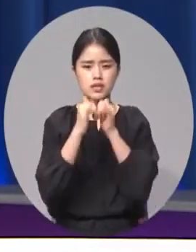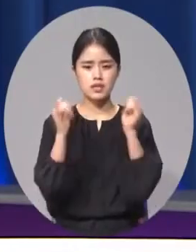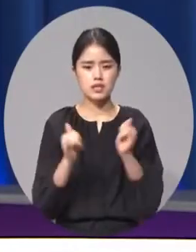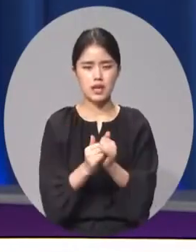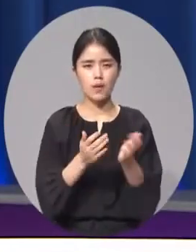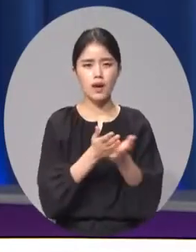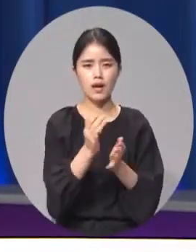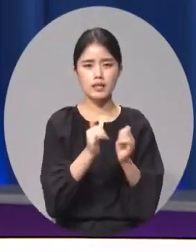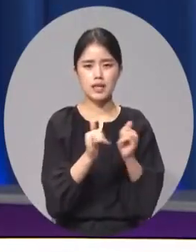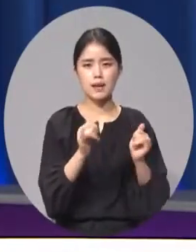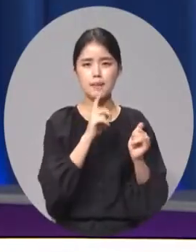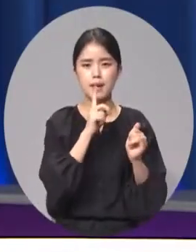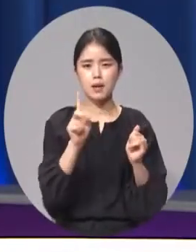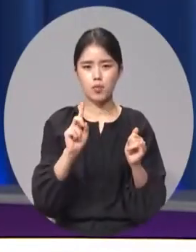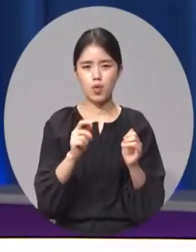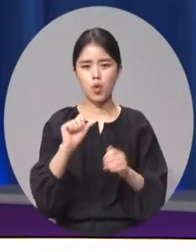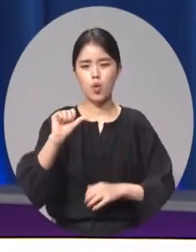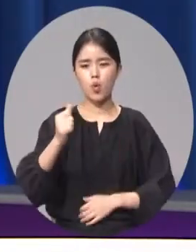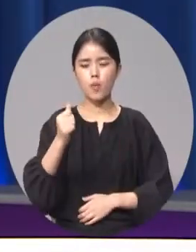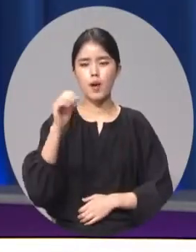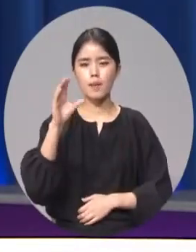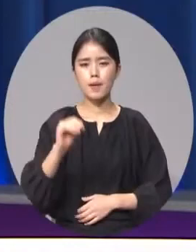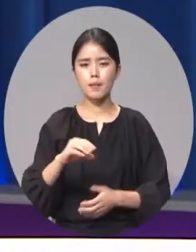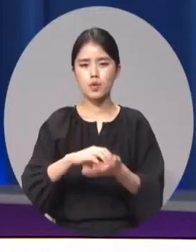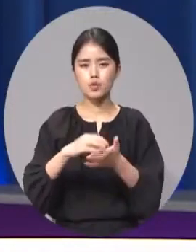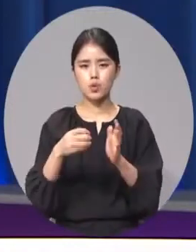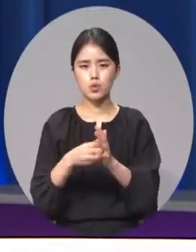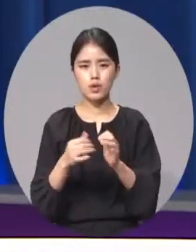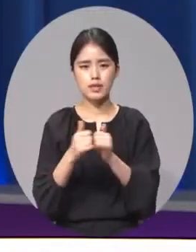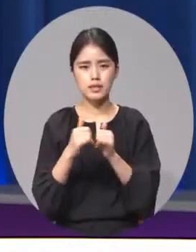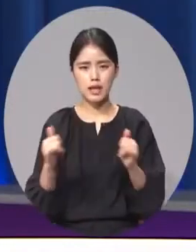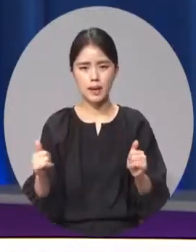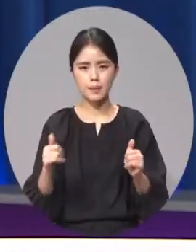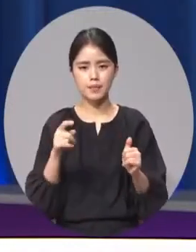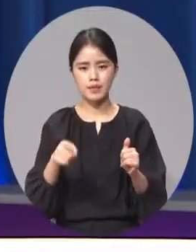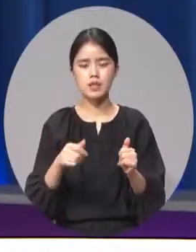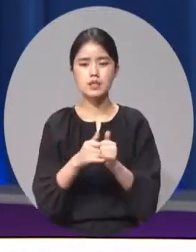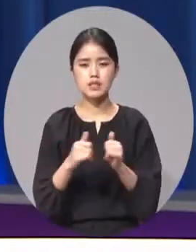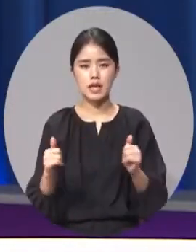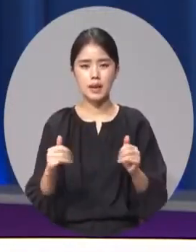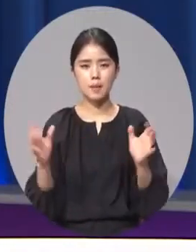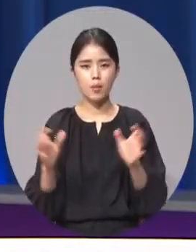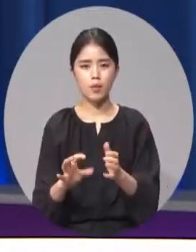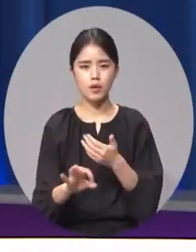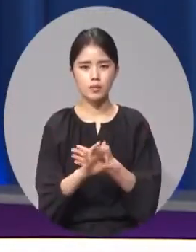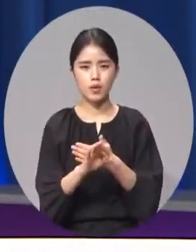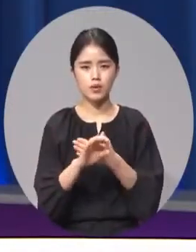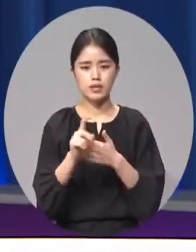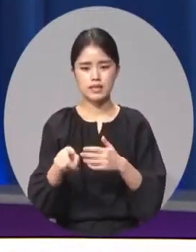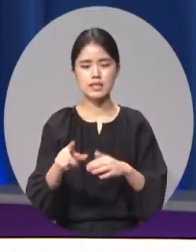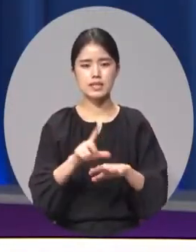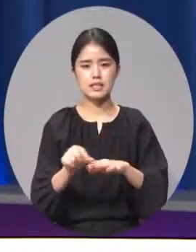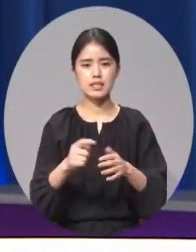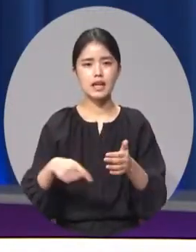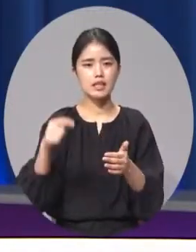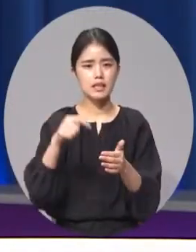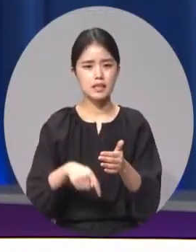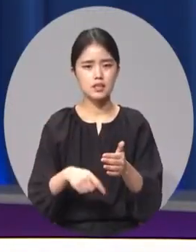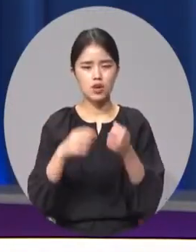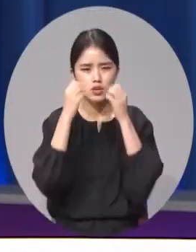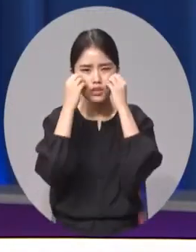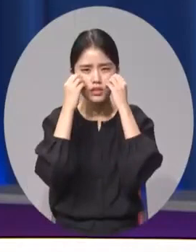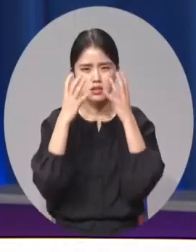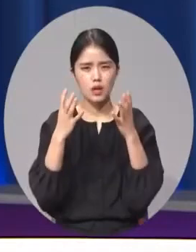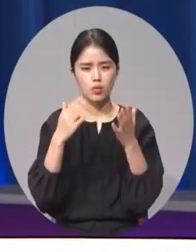말하기로 는 500만 명 정도의 규모 그 전후의 규모가 되면 그 자체 내에서 새로운